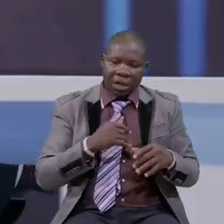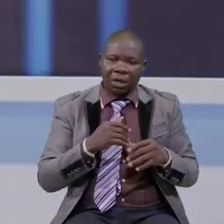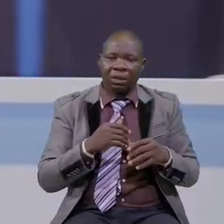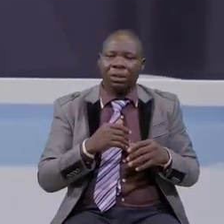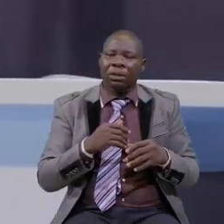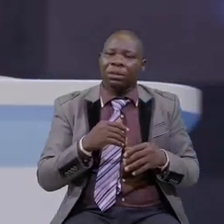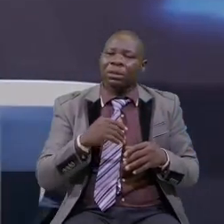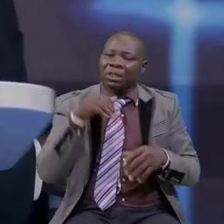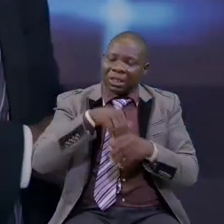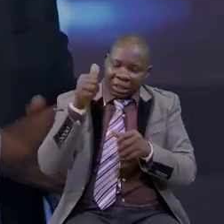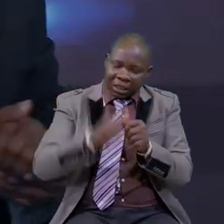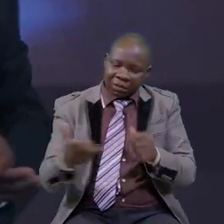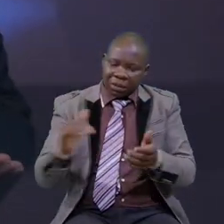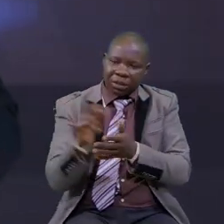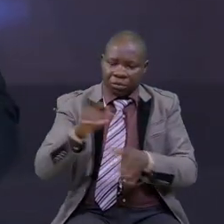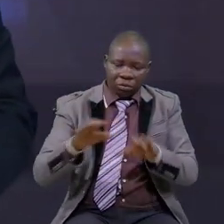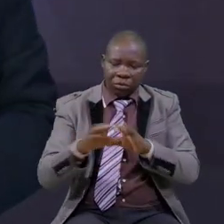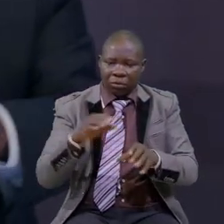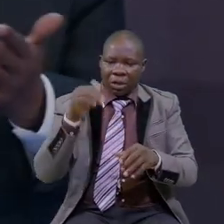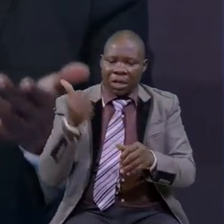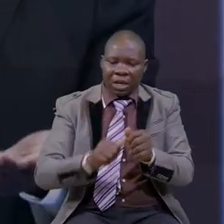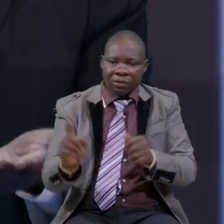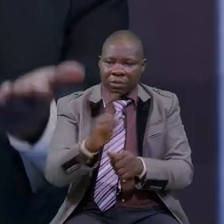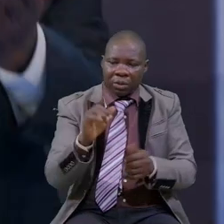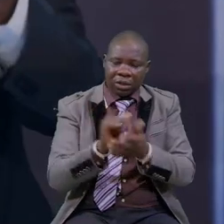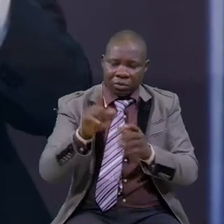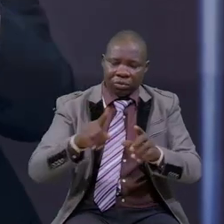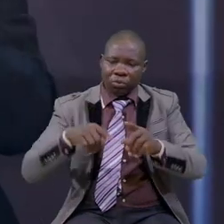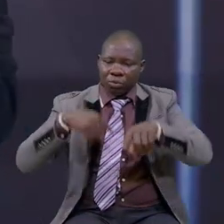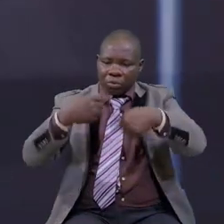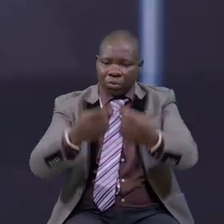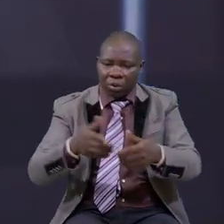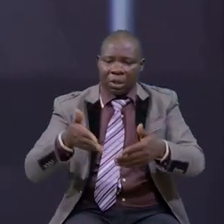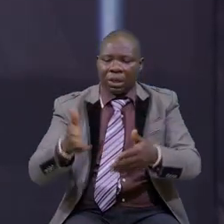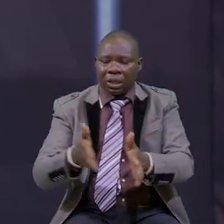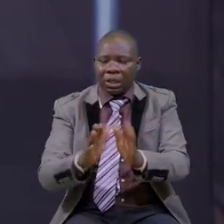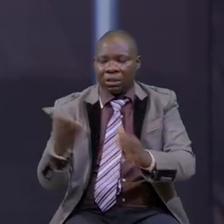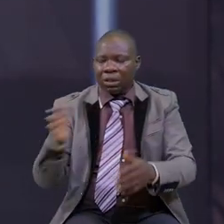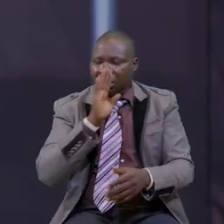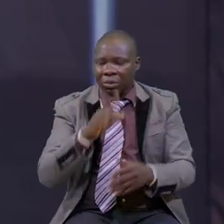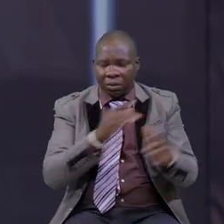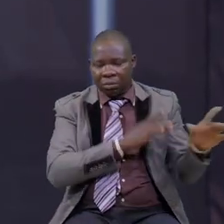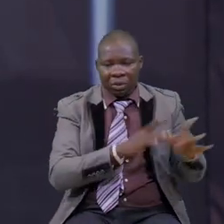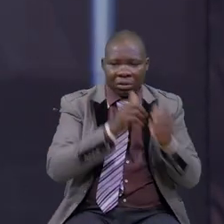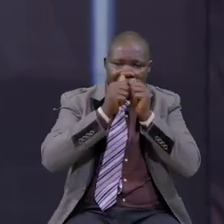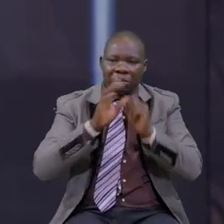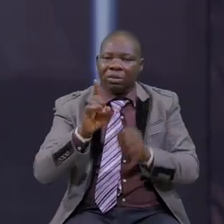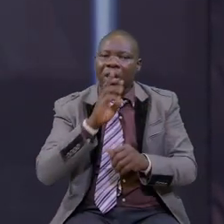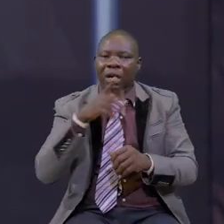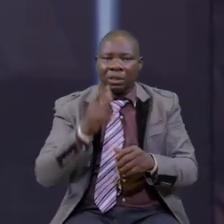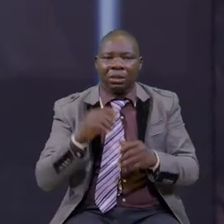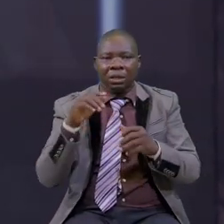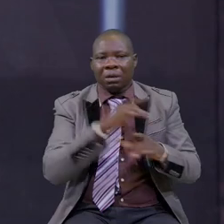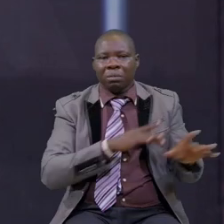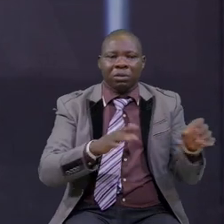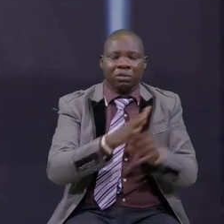ce qu'il, partout où tu vas, qui est la miséricorde. Heureux les miséricordieux, car toi,